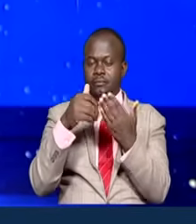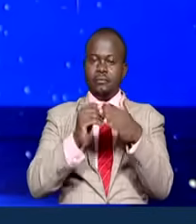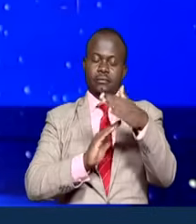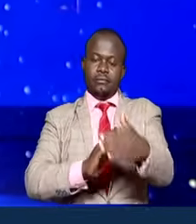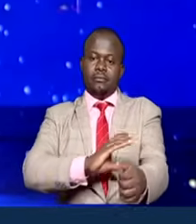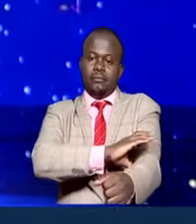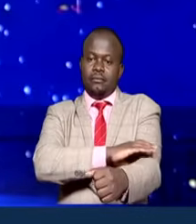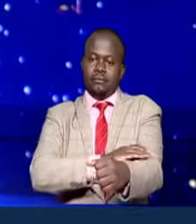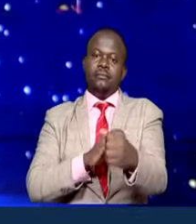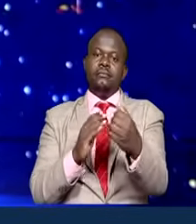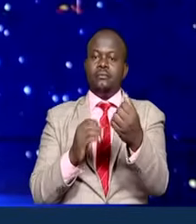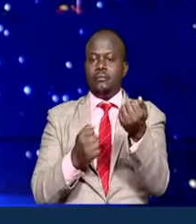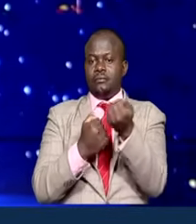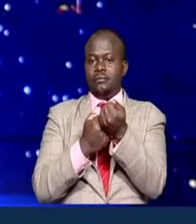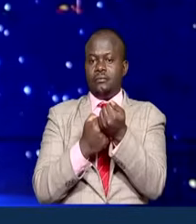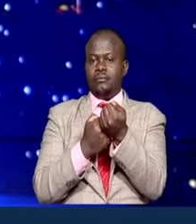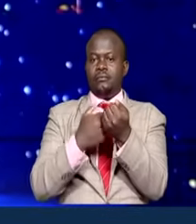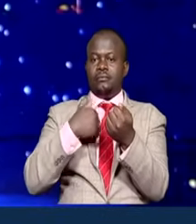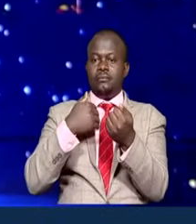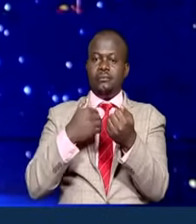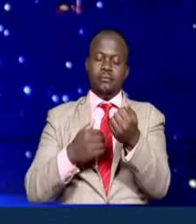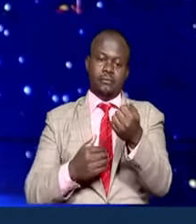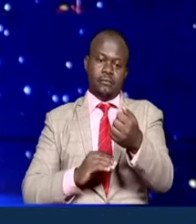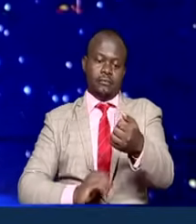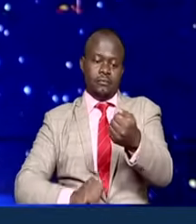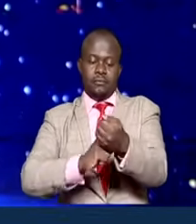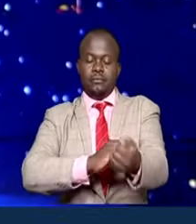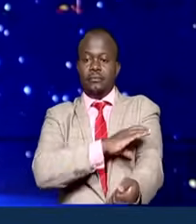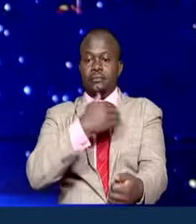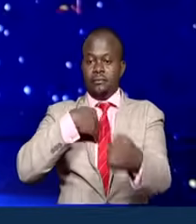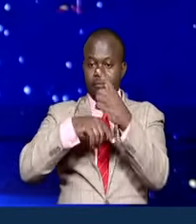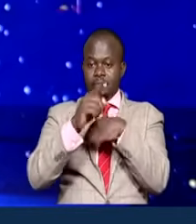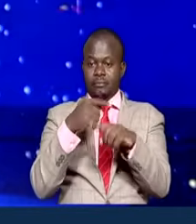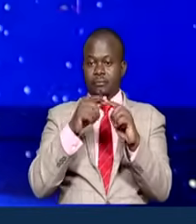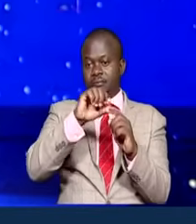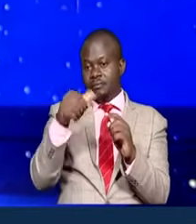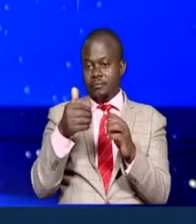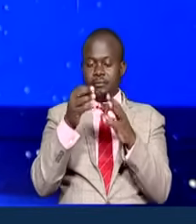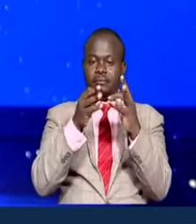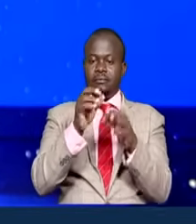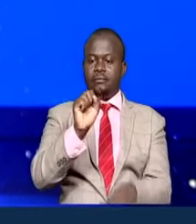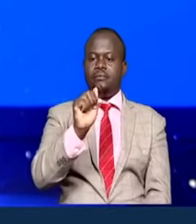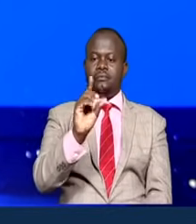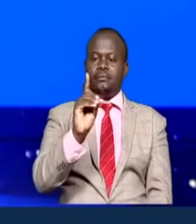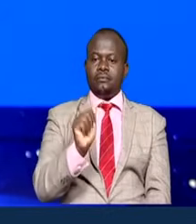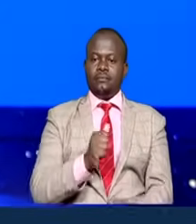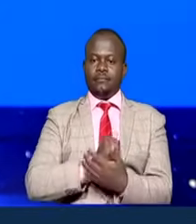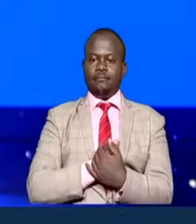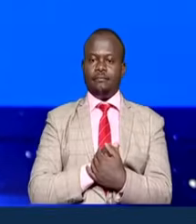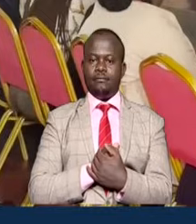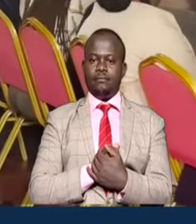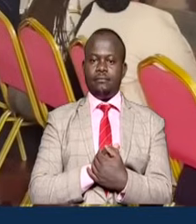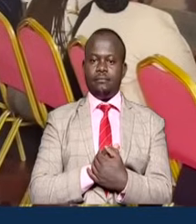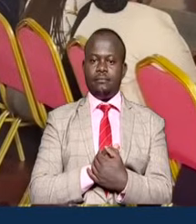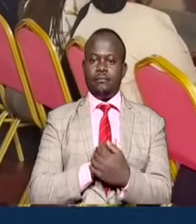cy'isimburangingo n'inyungurangingo ku bafite n'inyunganirangingo ku bafite ubumuga. Ibindi kuri iyi nkuru na Sada Akizimana.